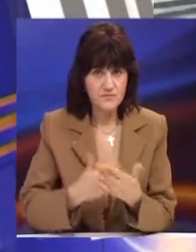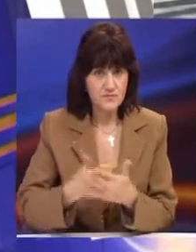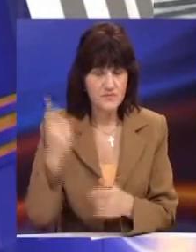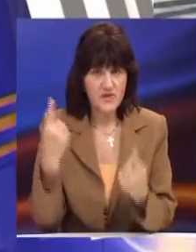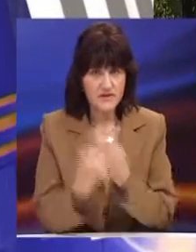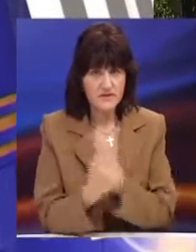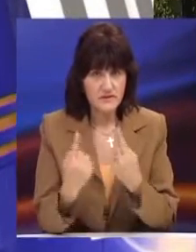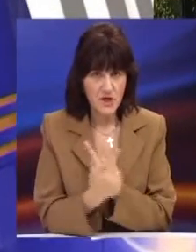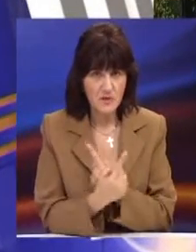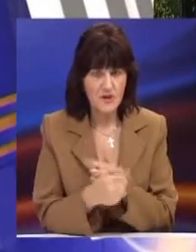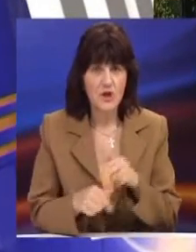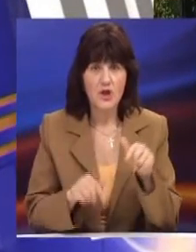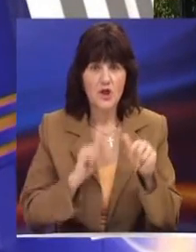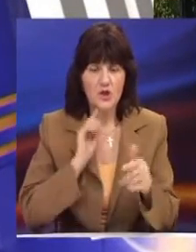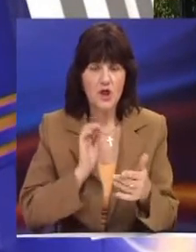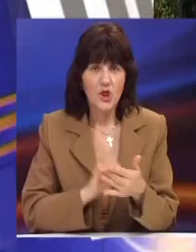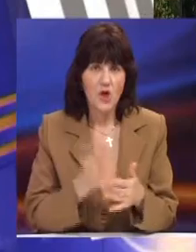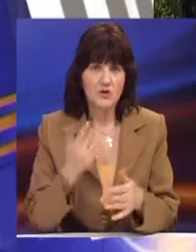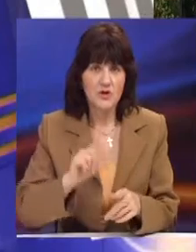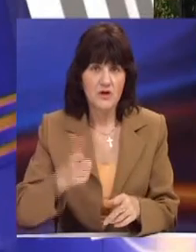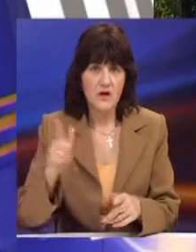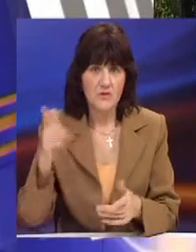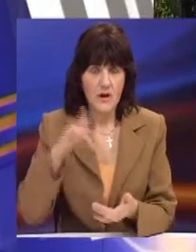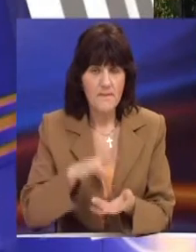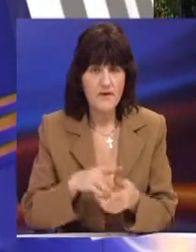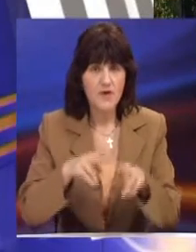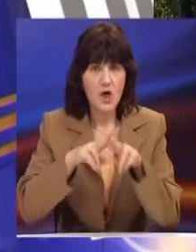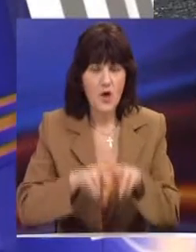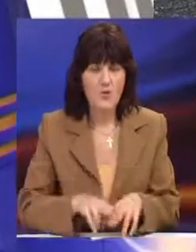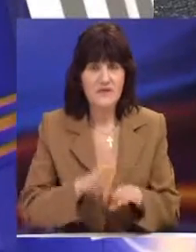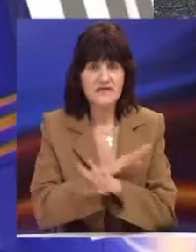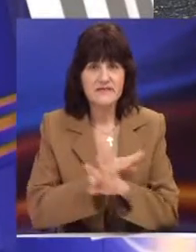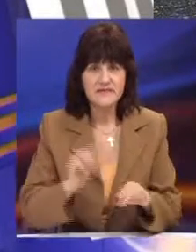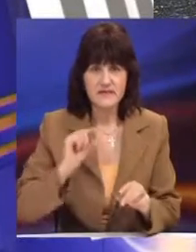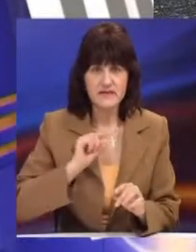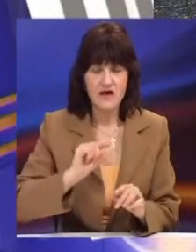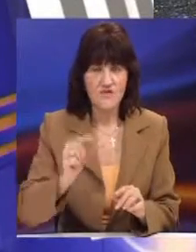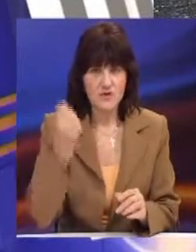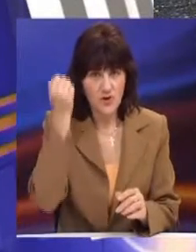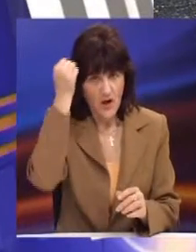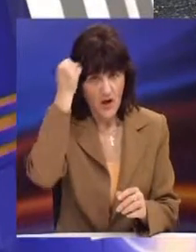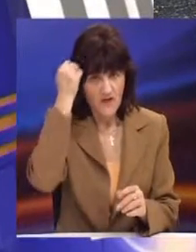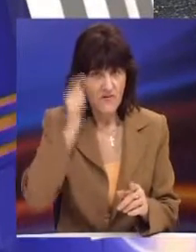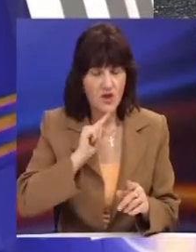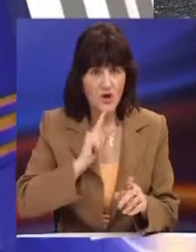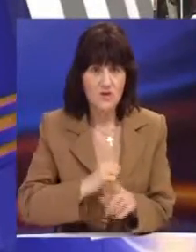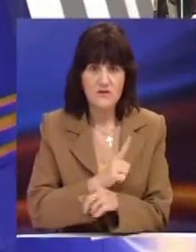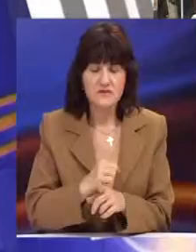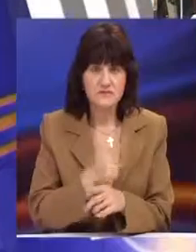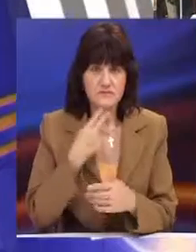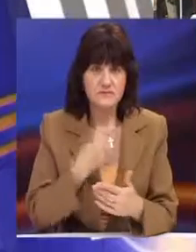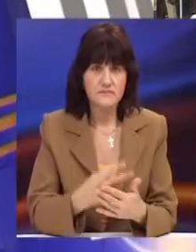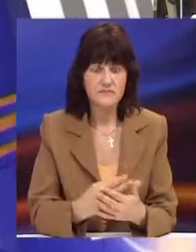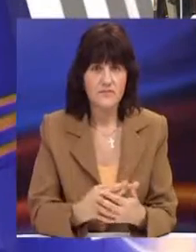gradskih saobraćajnica. Na ovoj i još nekoliko saobraćajnica ostalo je nanošenje završnog sloja asfalta koje zavisi od